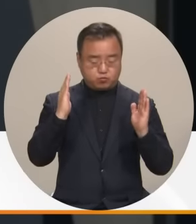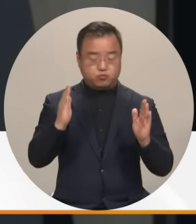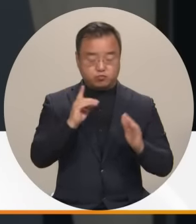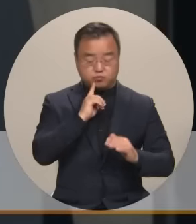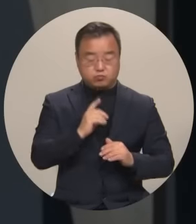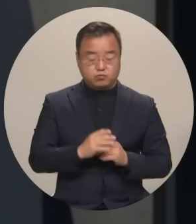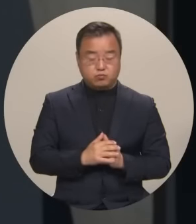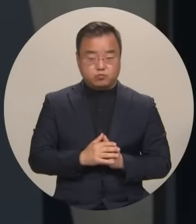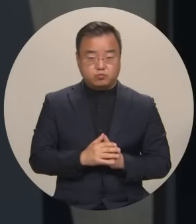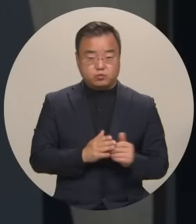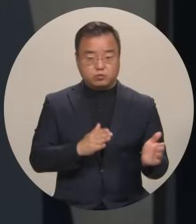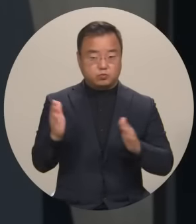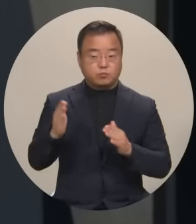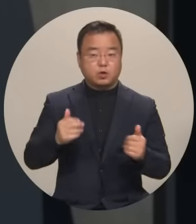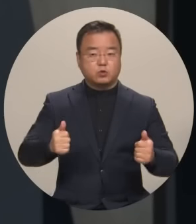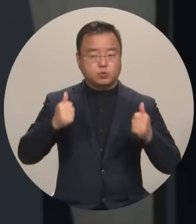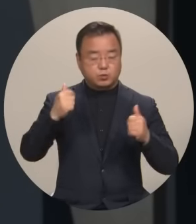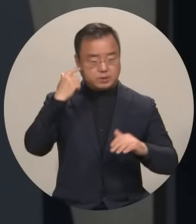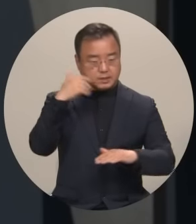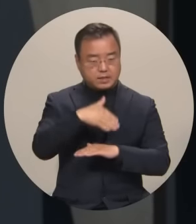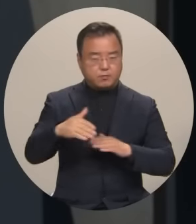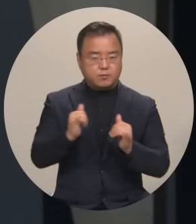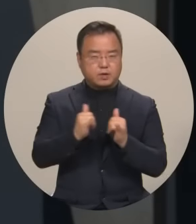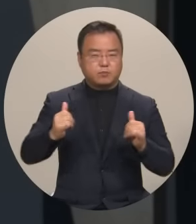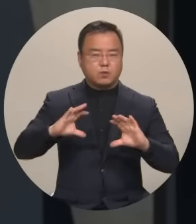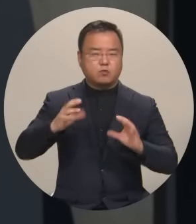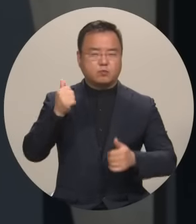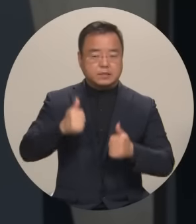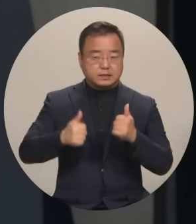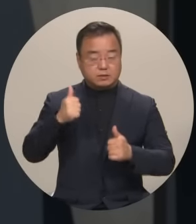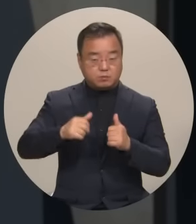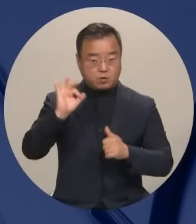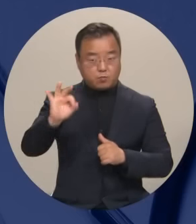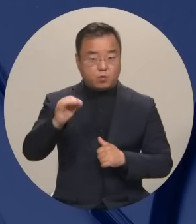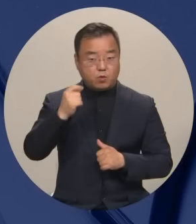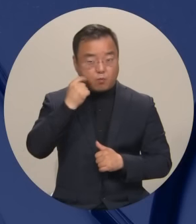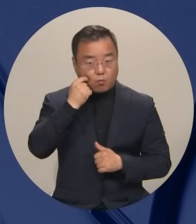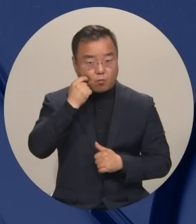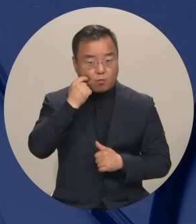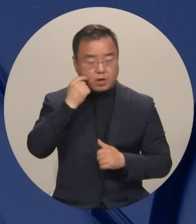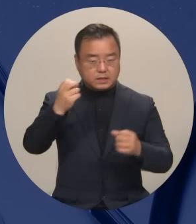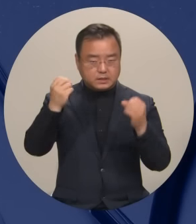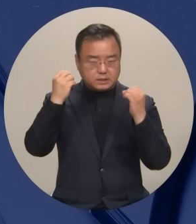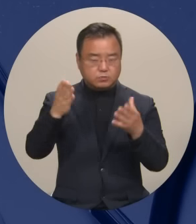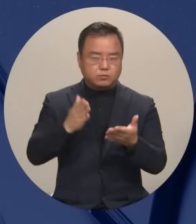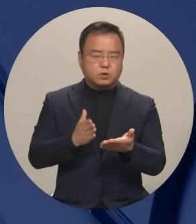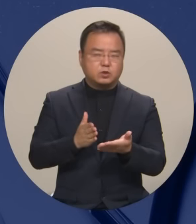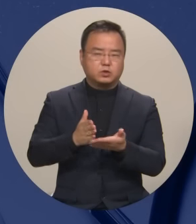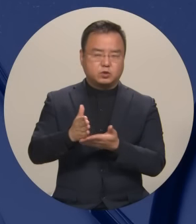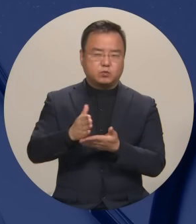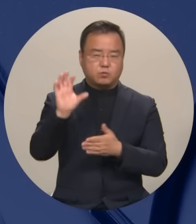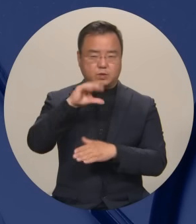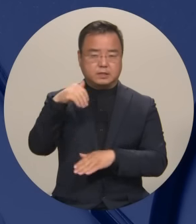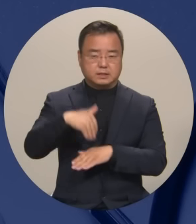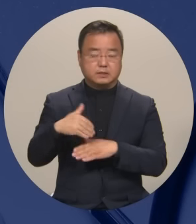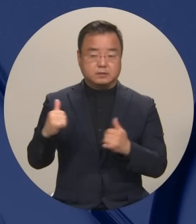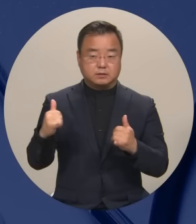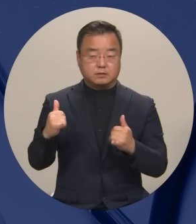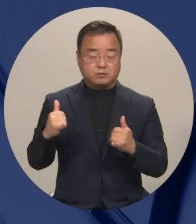드렸는데요 의대 졸업 예정자들이 국가 국가고시를 보지 못할 경우에 신규 전공이 역시 수급이 멈추게